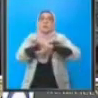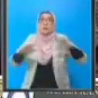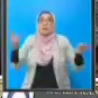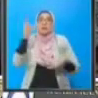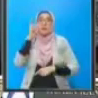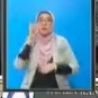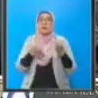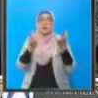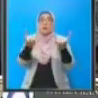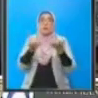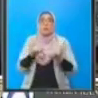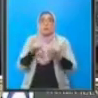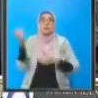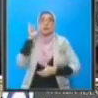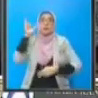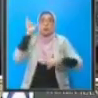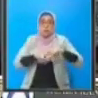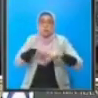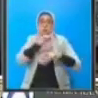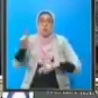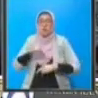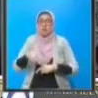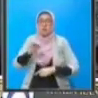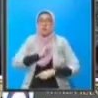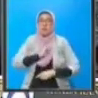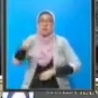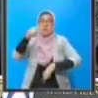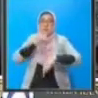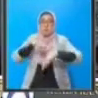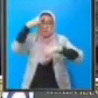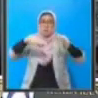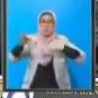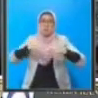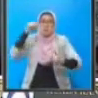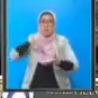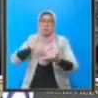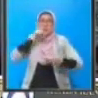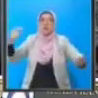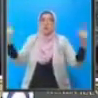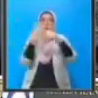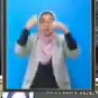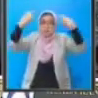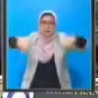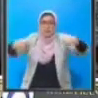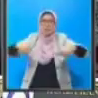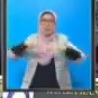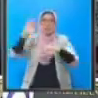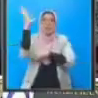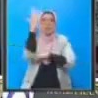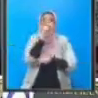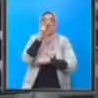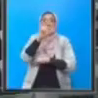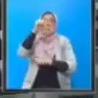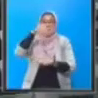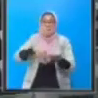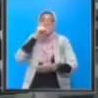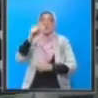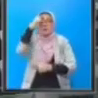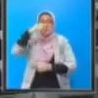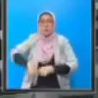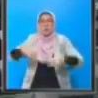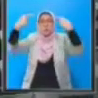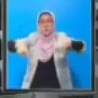konon adanya duduklah enggak pakai saya masih sosial jelaskan ini baru untuk pertengkaran banyusuco sunnah ini bukan untuk pertengkaran